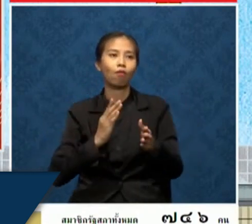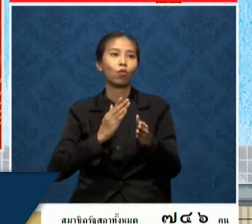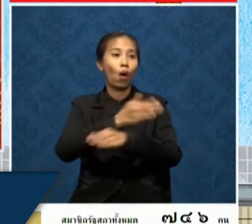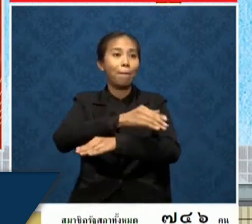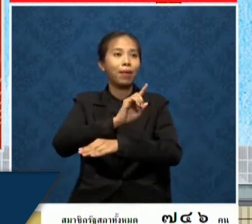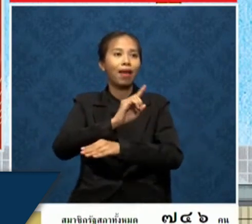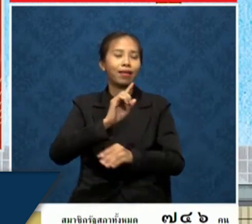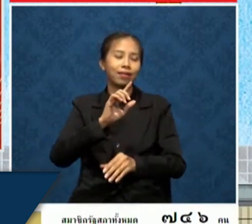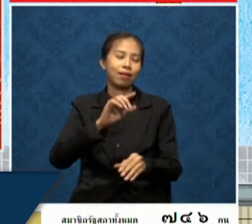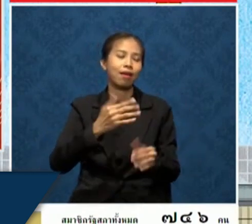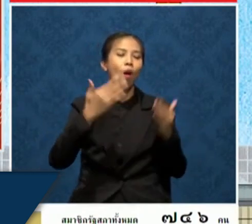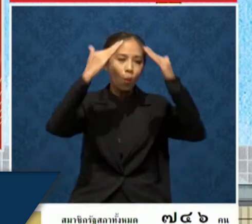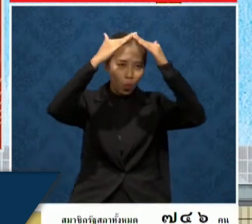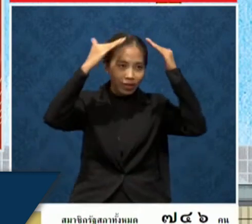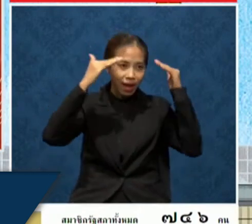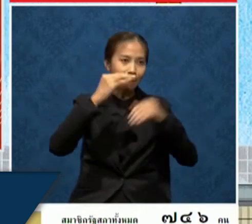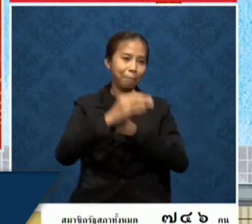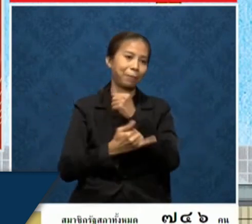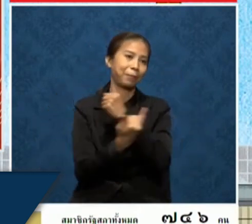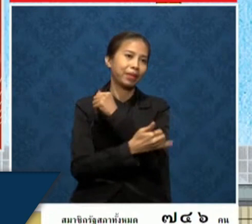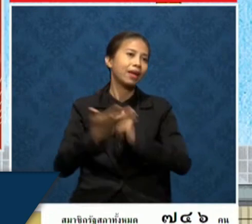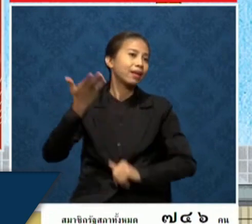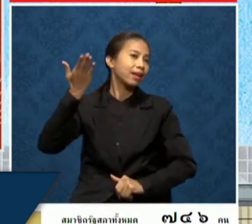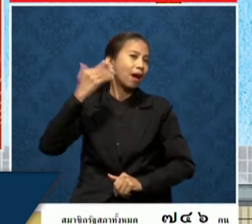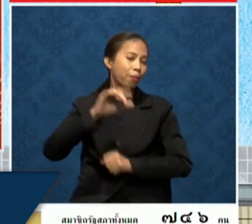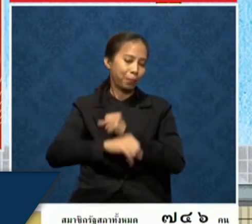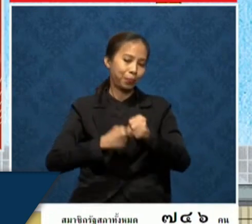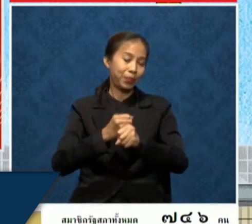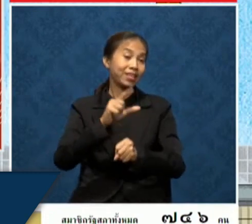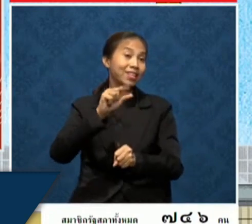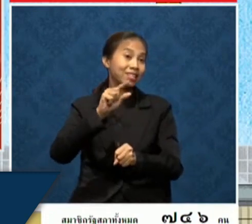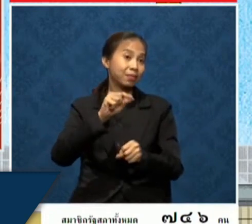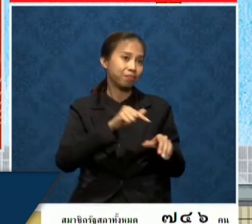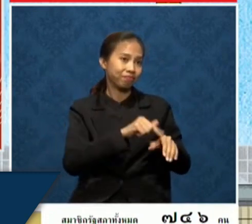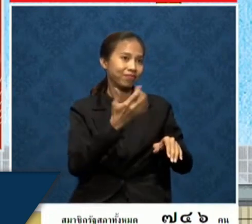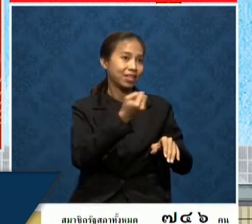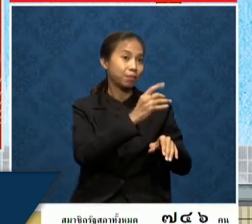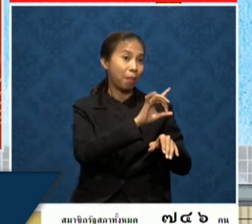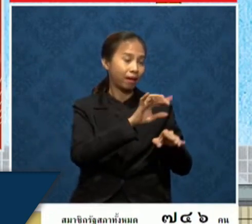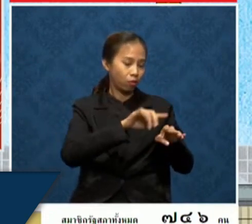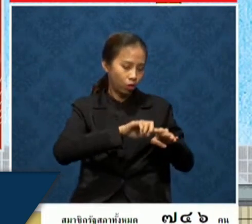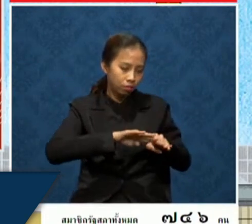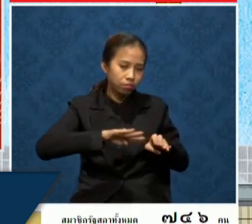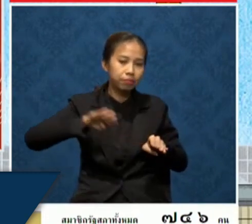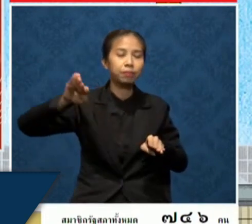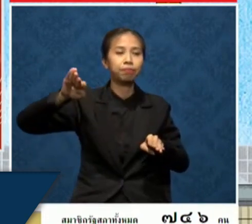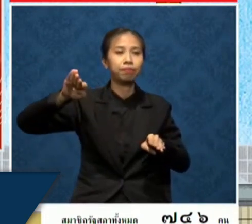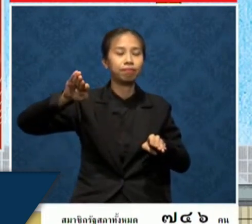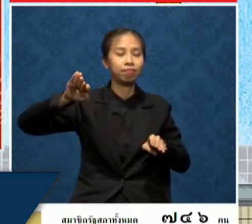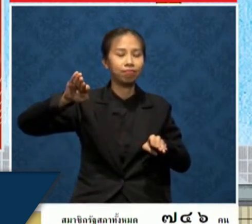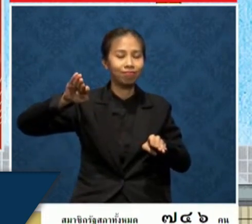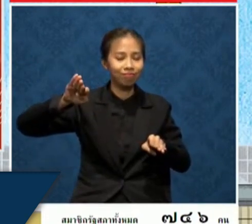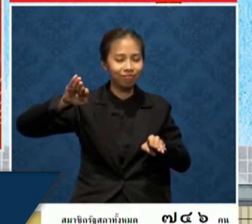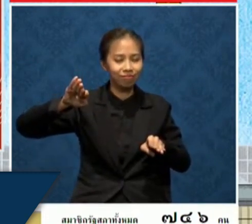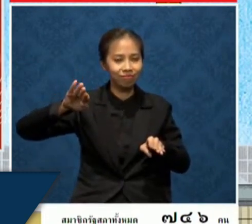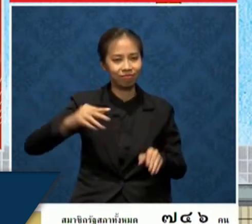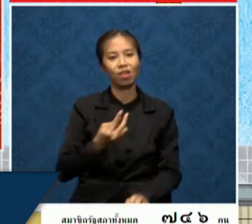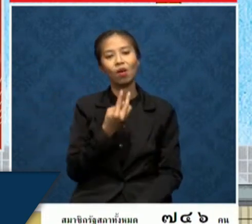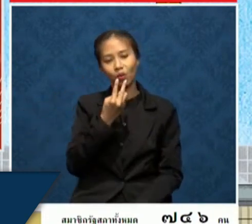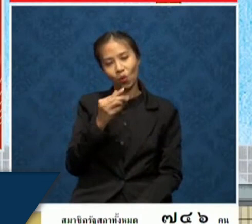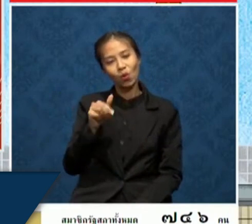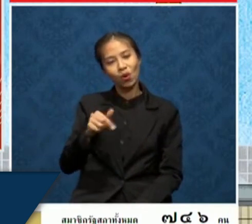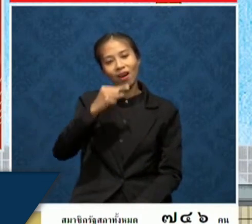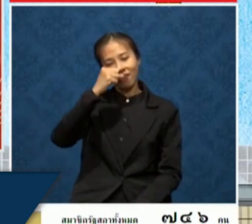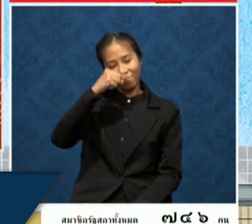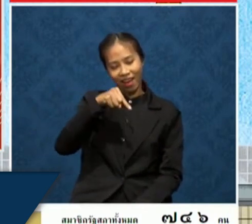าม20ปีที่แล้วมีสัดส่วน 18% วันนี้อยู่ที่ 28% นี่สะท้อนถึงเสน่ห์ของไทย